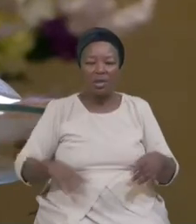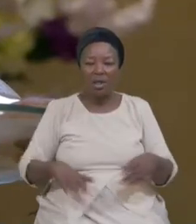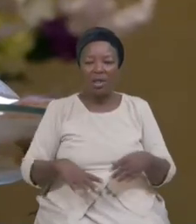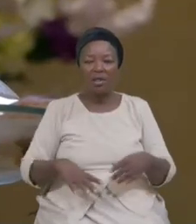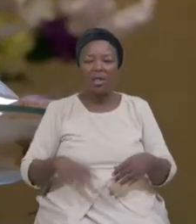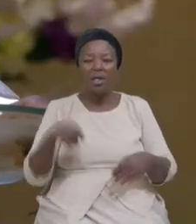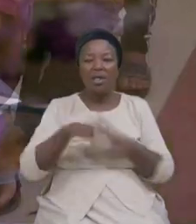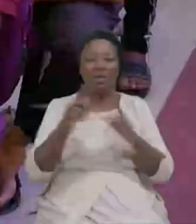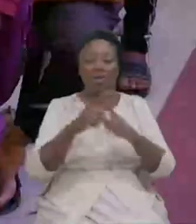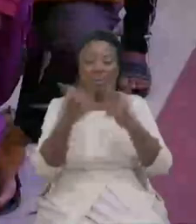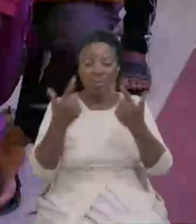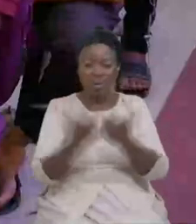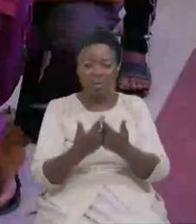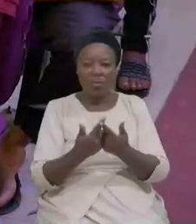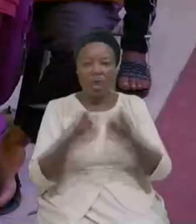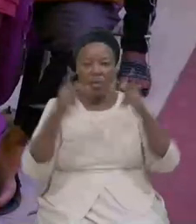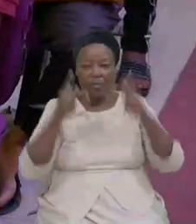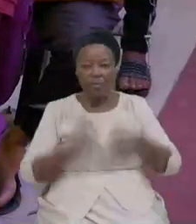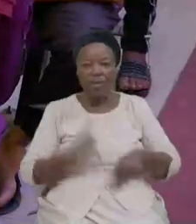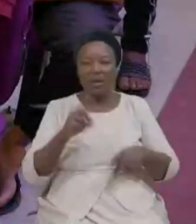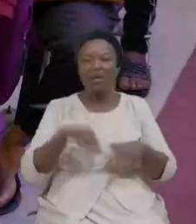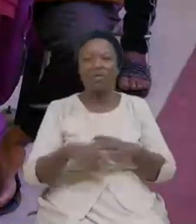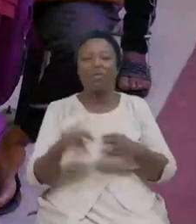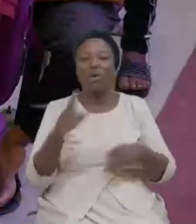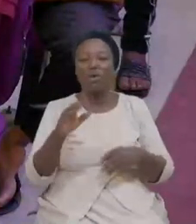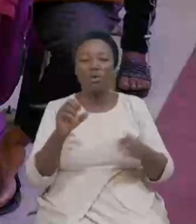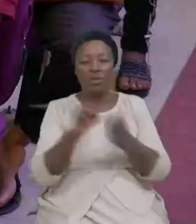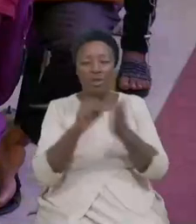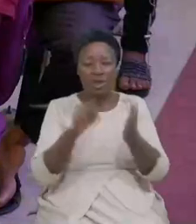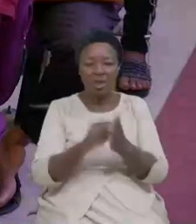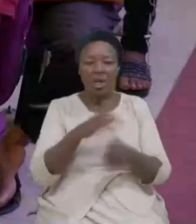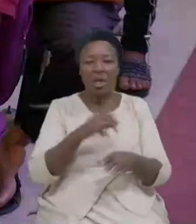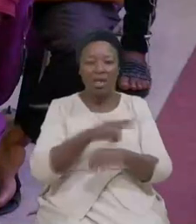dans les régions, dans les États, dans les nations.